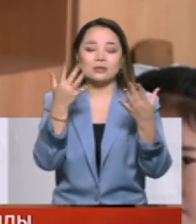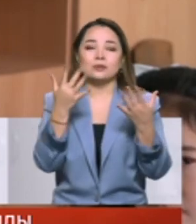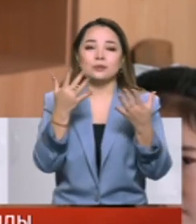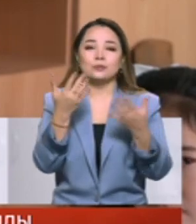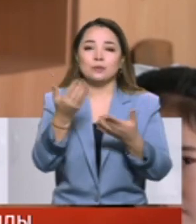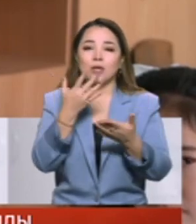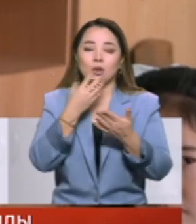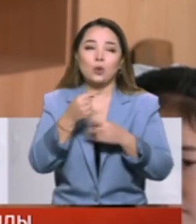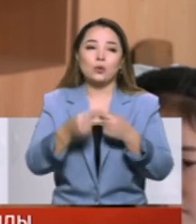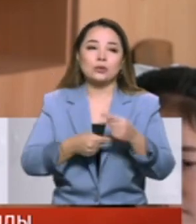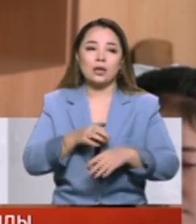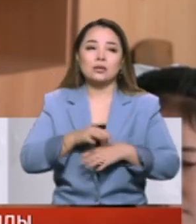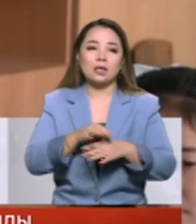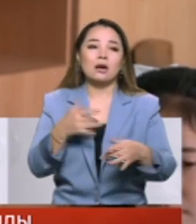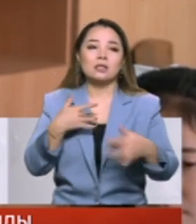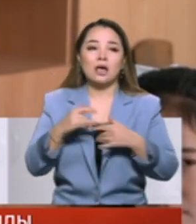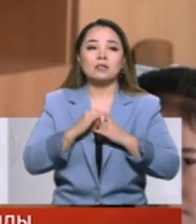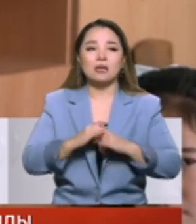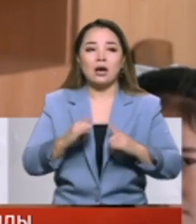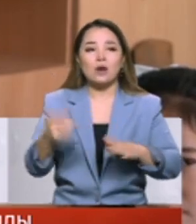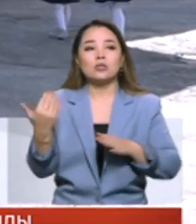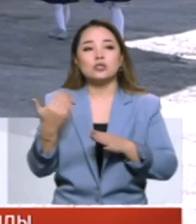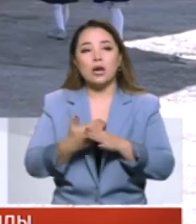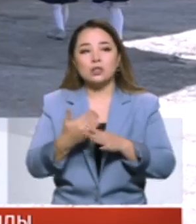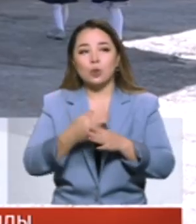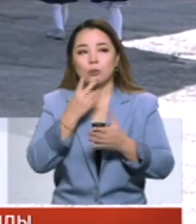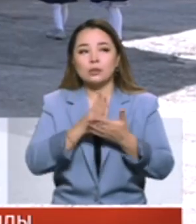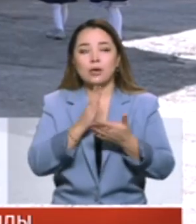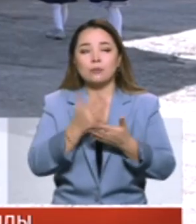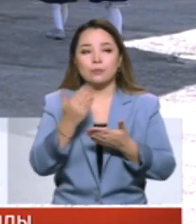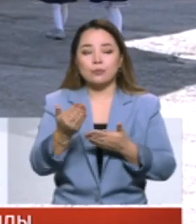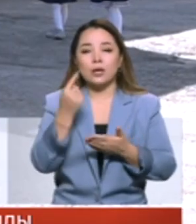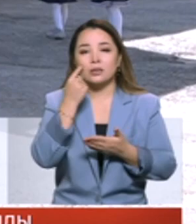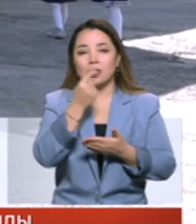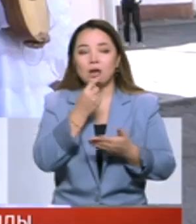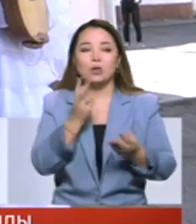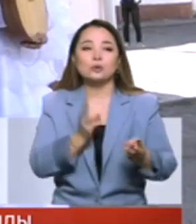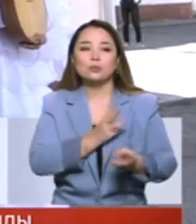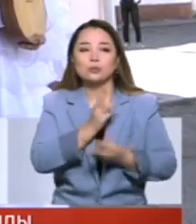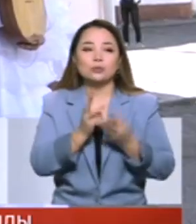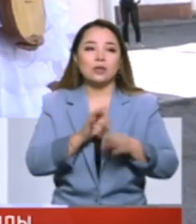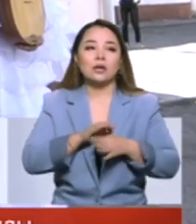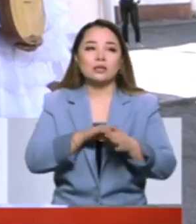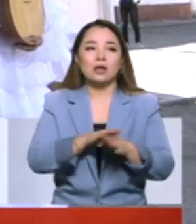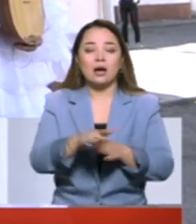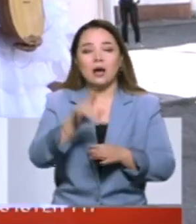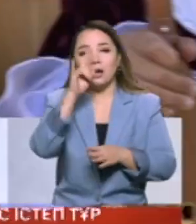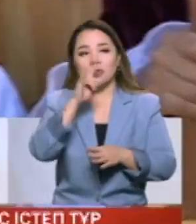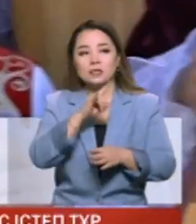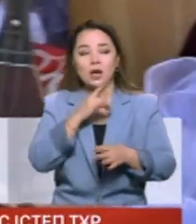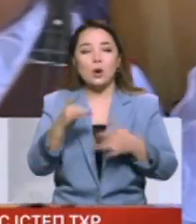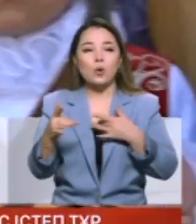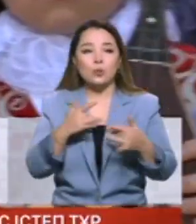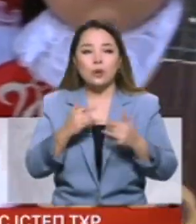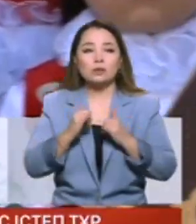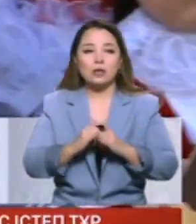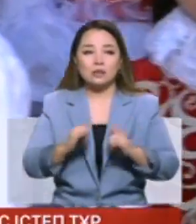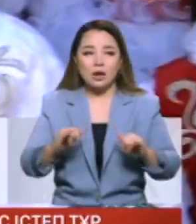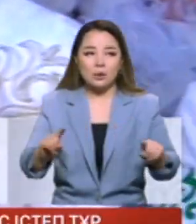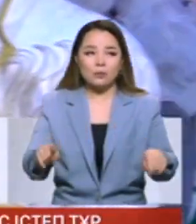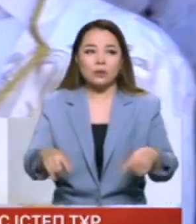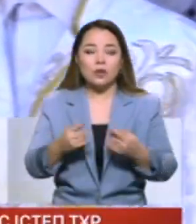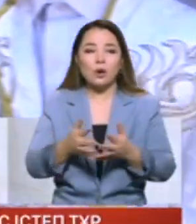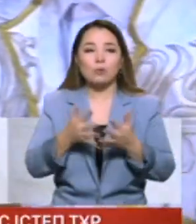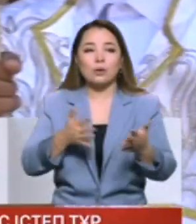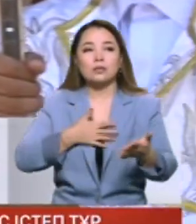мәдени ұлттық өнерлерін дамытуда жәрдемге болады. Жанарында от ойнаған балғындар келешекте қазақтың өнерін дамытуға үлес қосуды